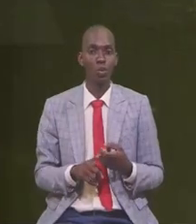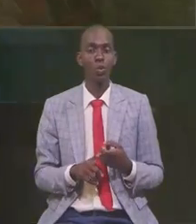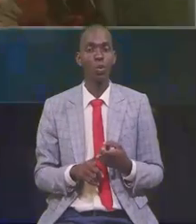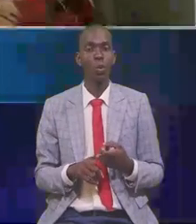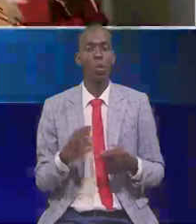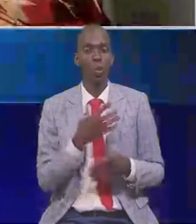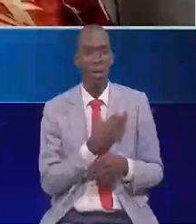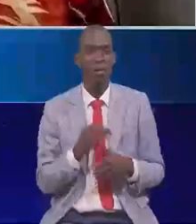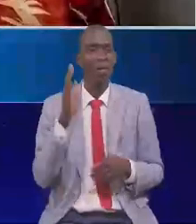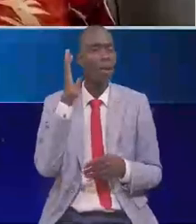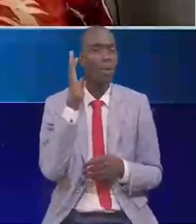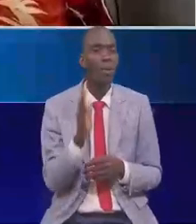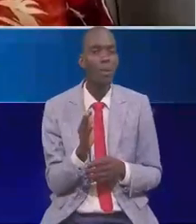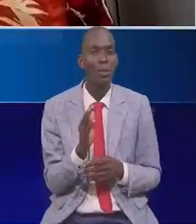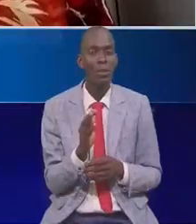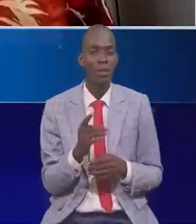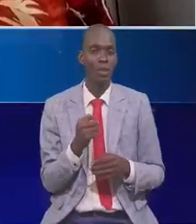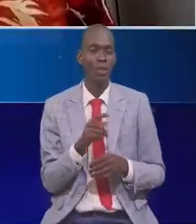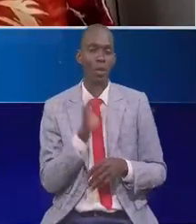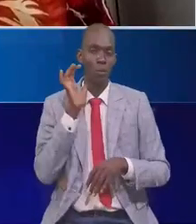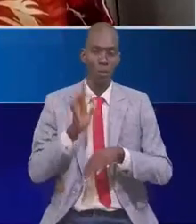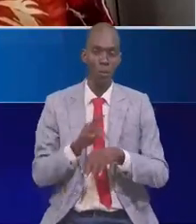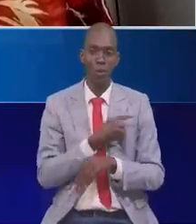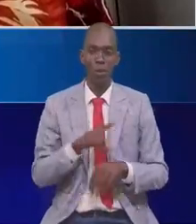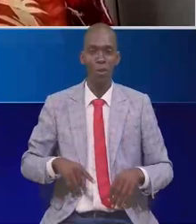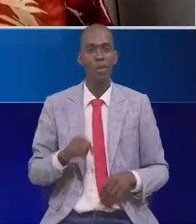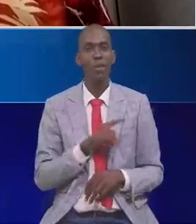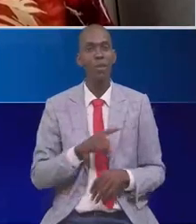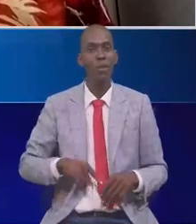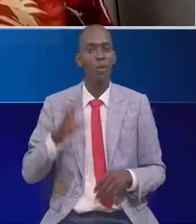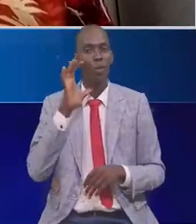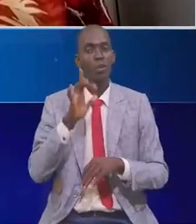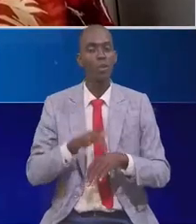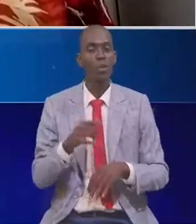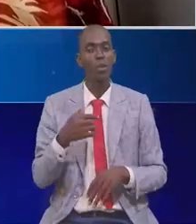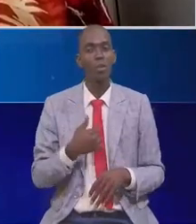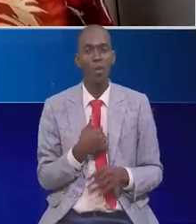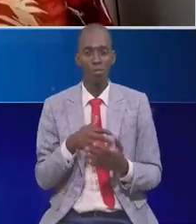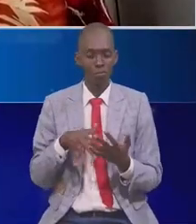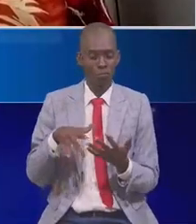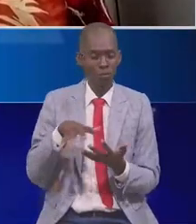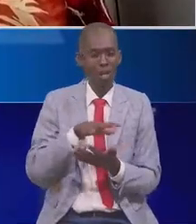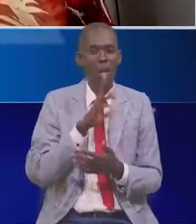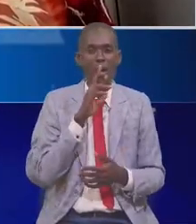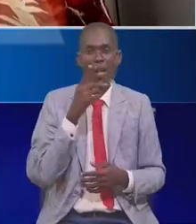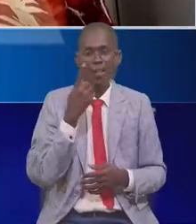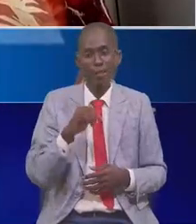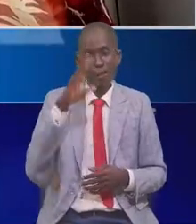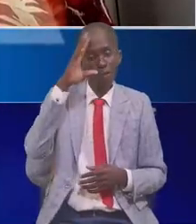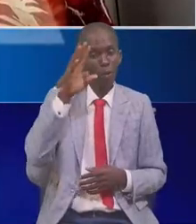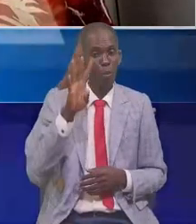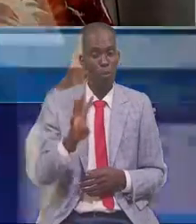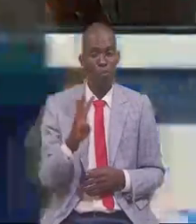vais toucher le Seigneur et le Seigneur va me toucher. Ce sont les quatre hommes et ce sont les quatre caractéristiques dont vous